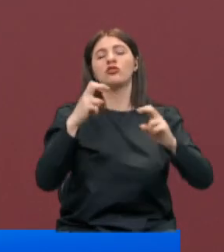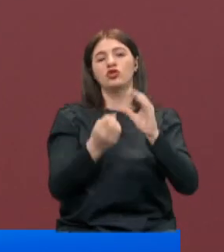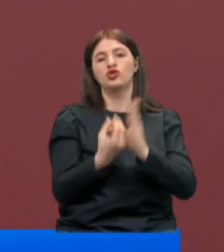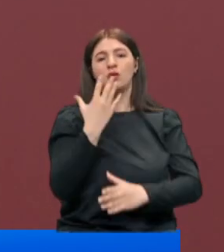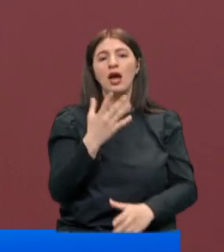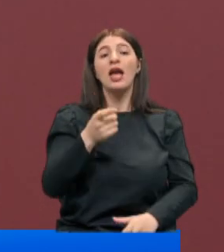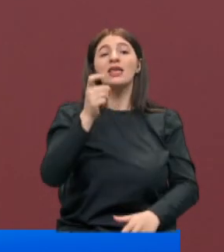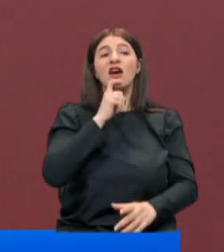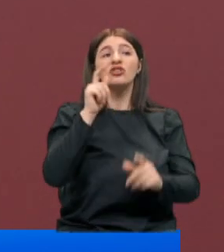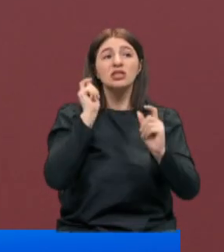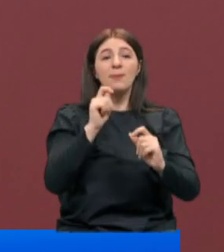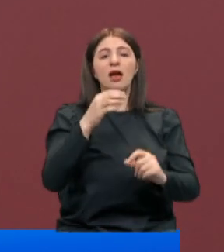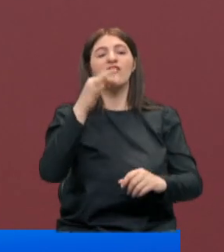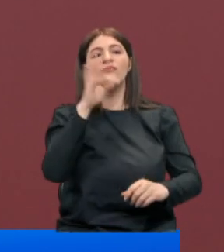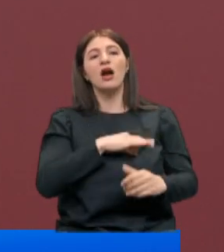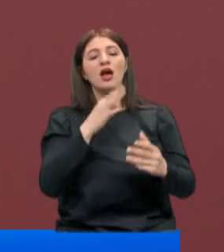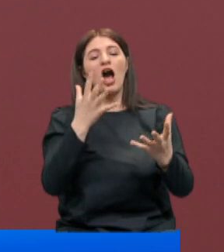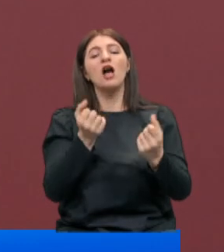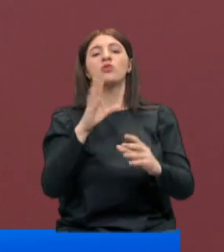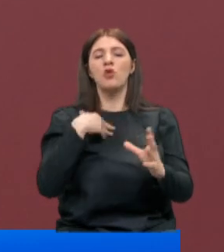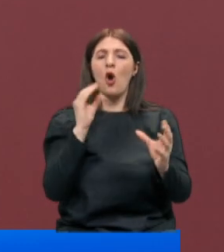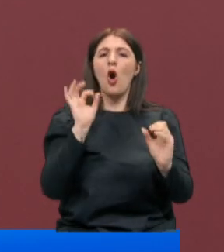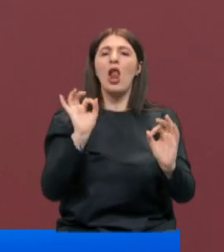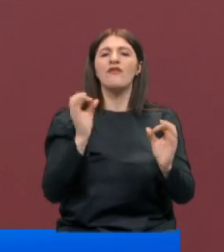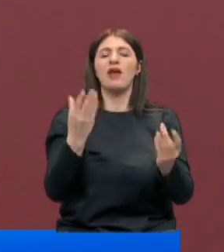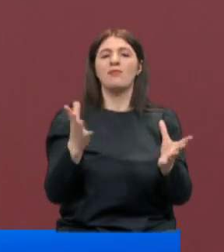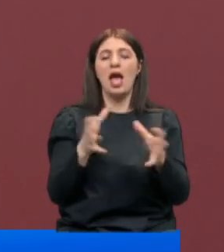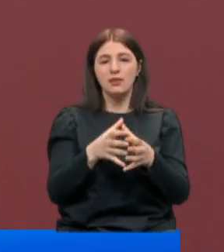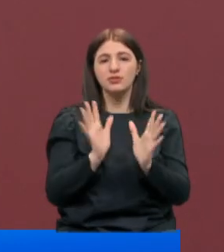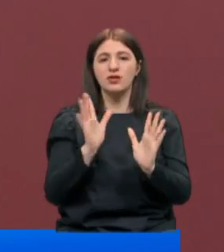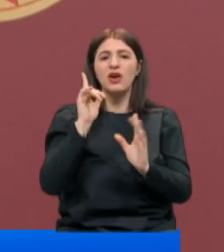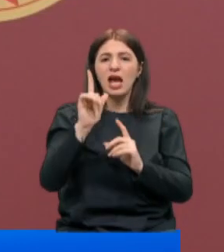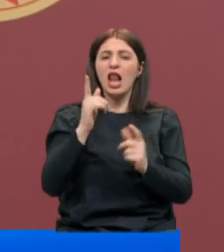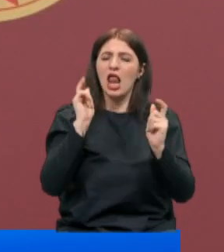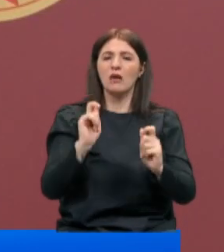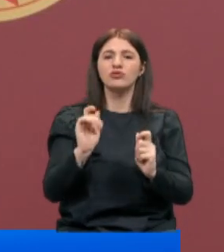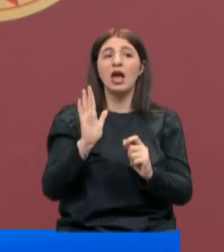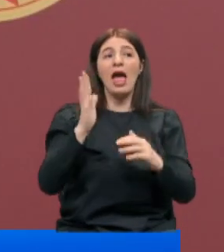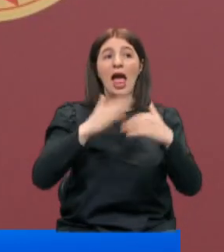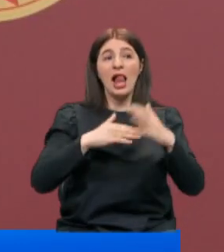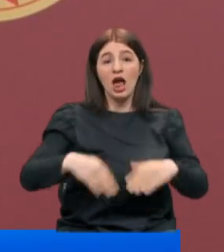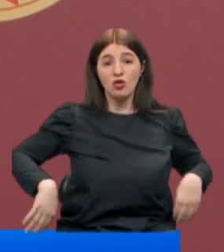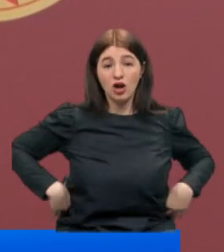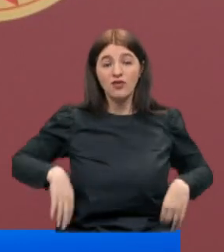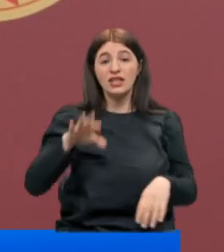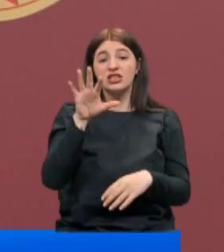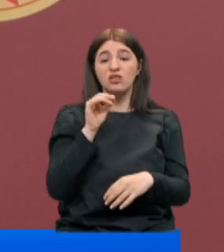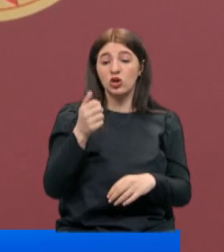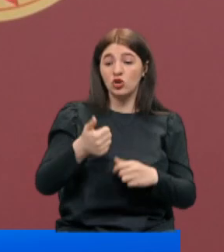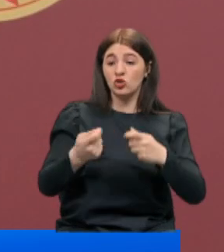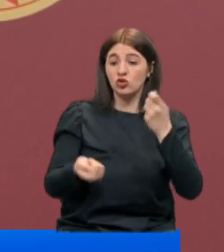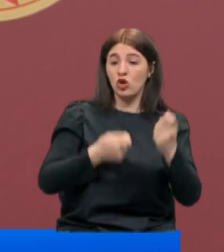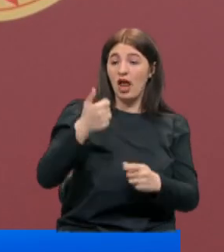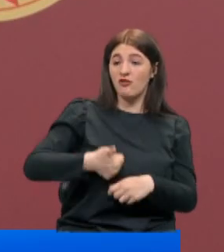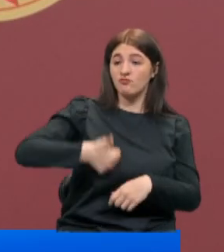üzere yanlış yapanın yanına kar kalmayacağını isteyen önemsemediğimiz Yeti kullanmamıza döneceklerdir elini kavuşturana seçilmiş görev